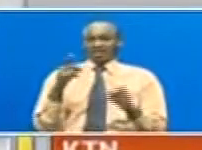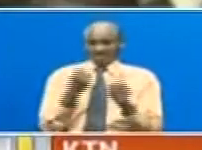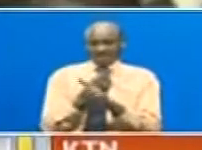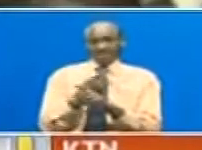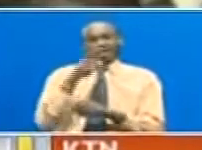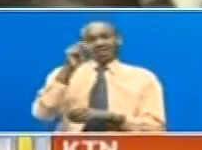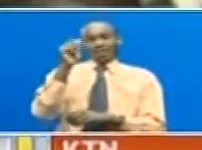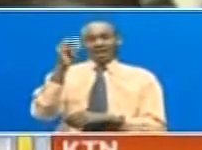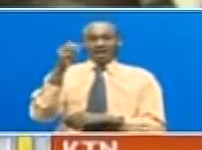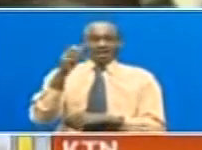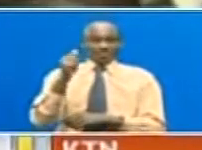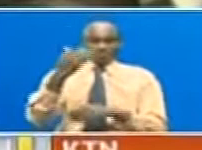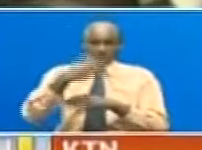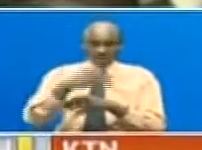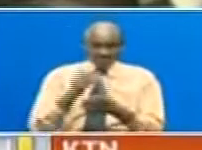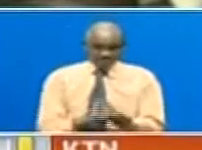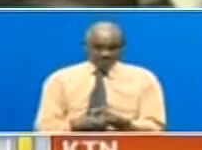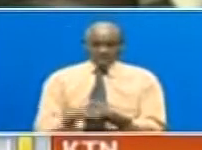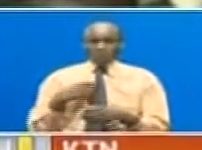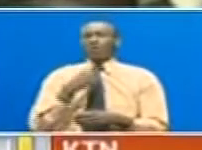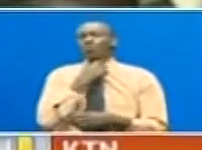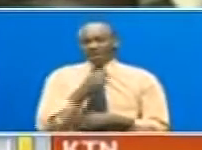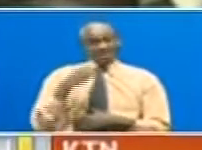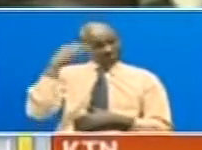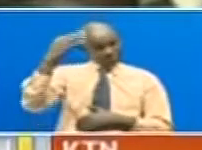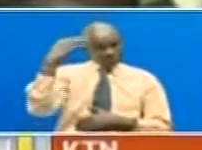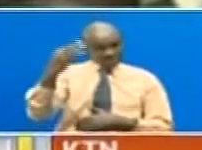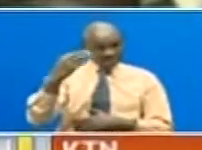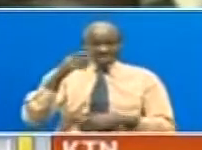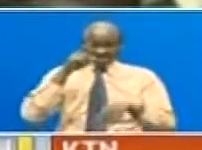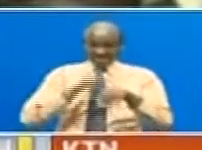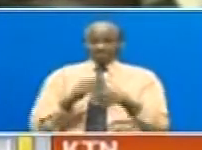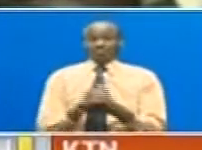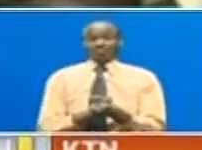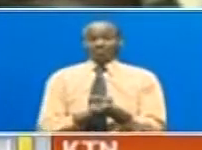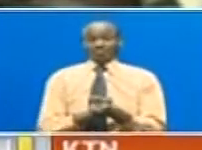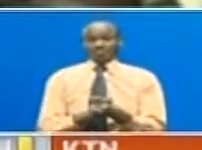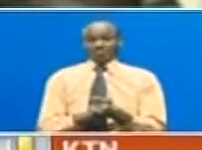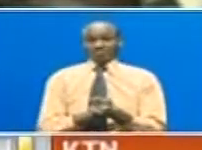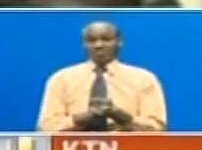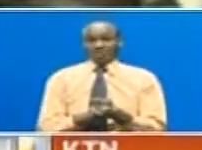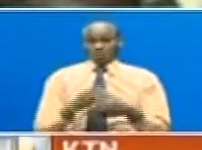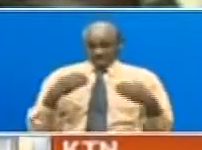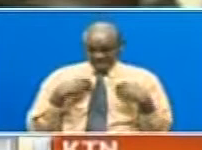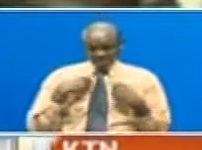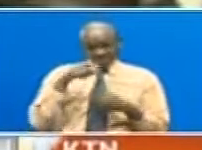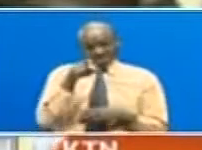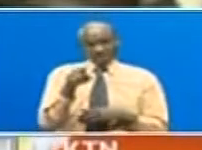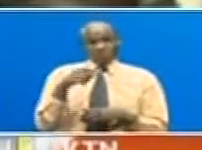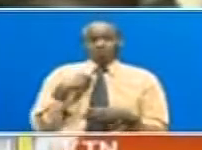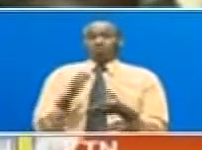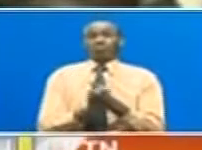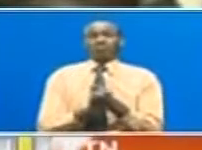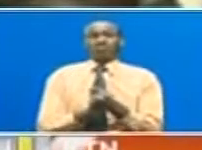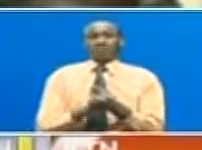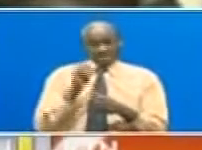Namanga. I wouldn't want in future when this day comes and there is darkness in Kenya